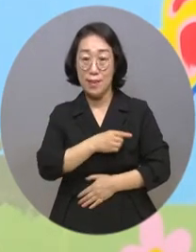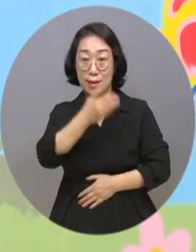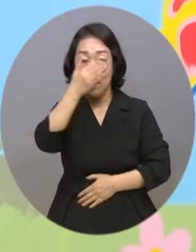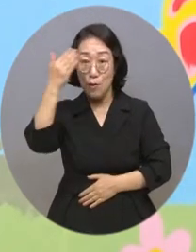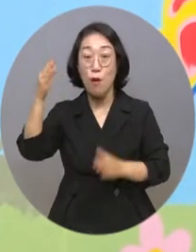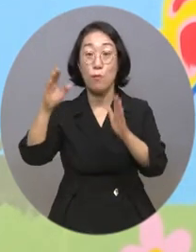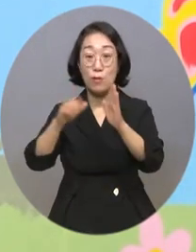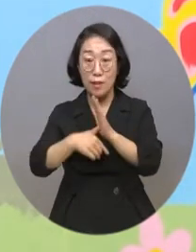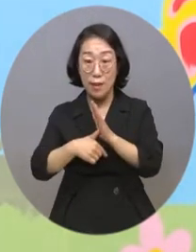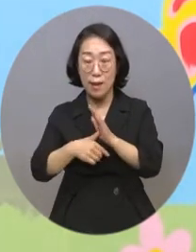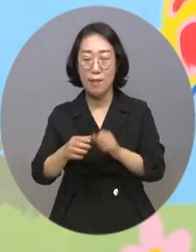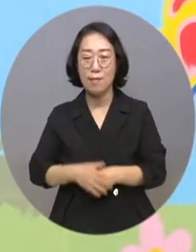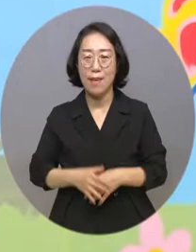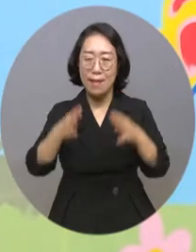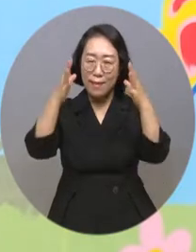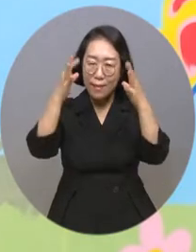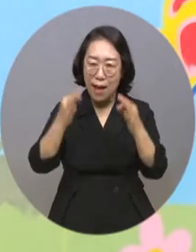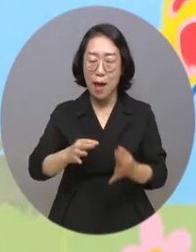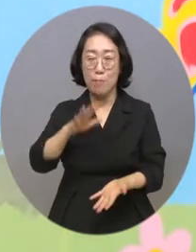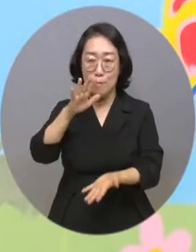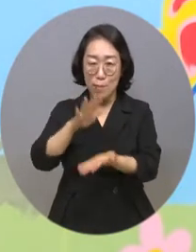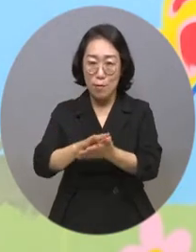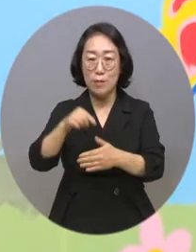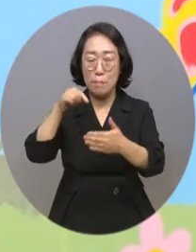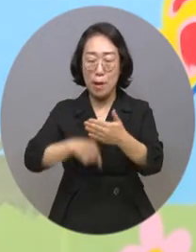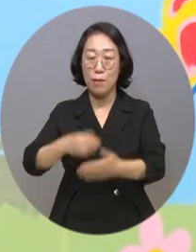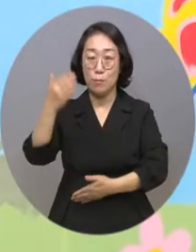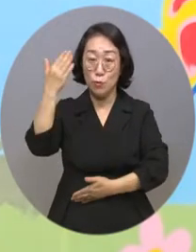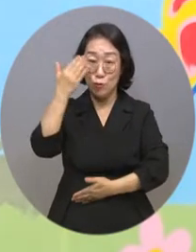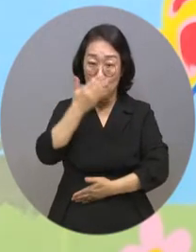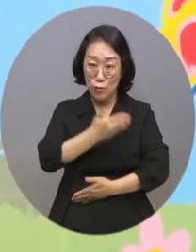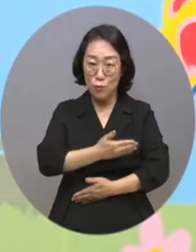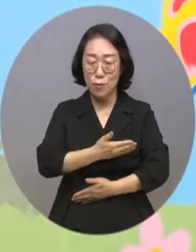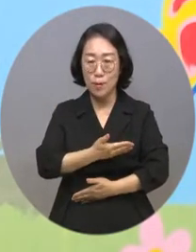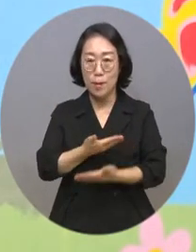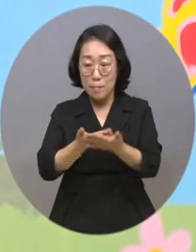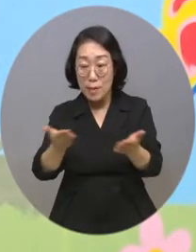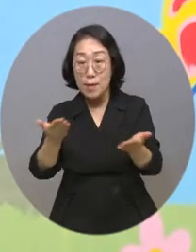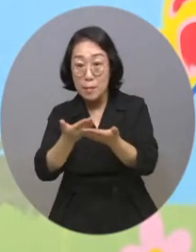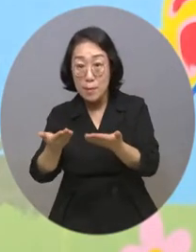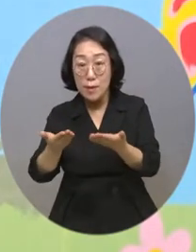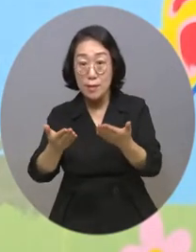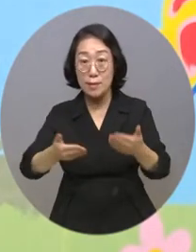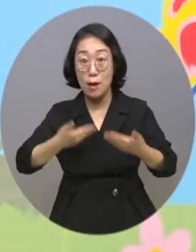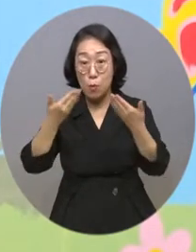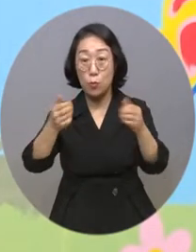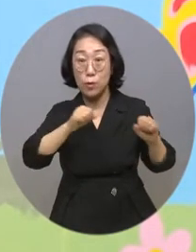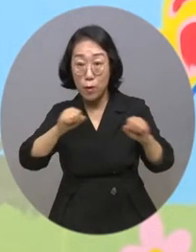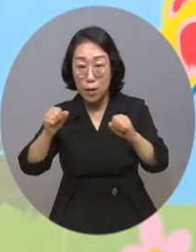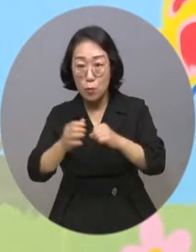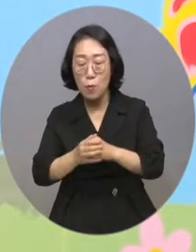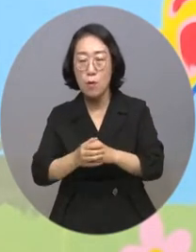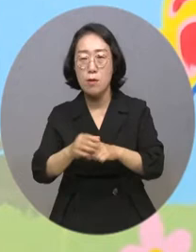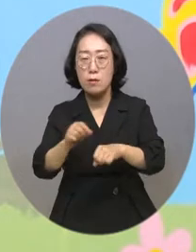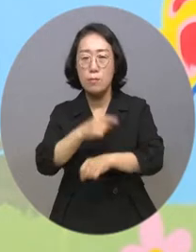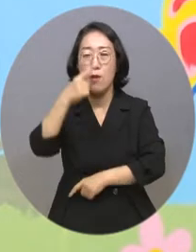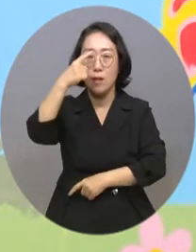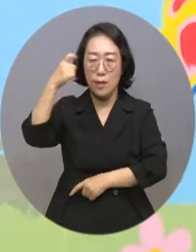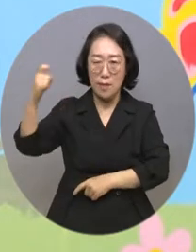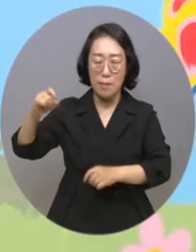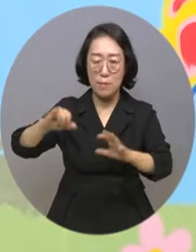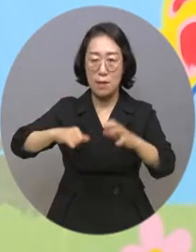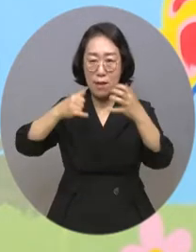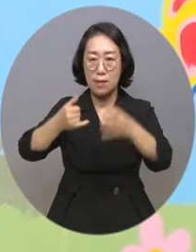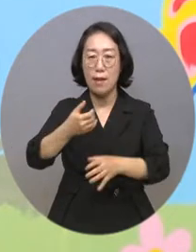시절, 오롯이 땀과 열정, 순수한 마음으로 펼친 나눔이 특별한 이정표가 되고 세상에는 희망을